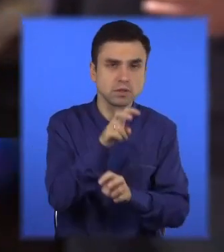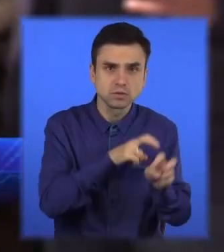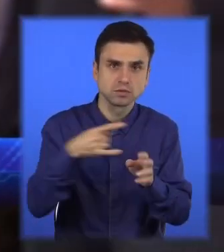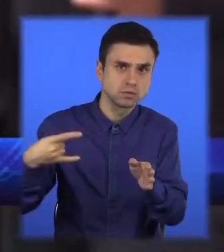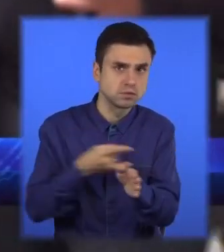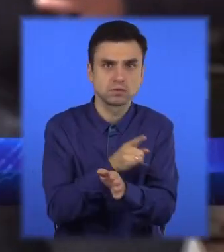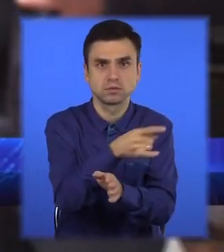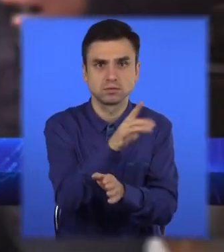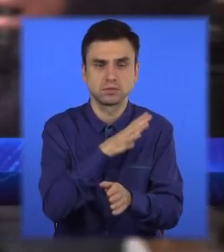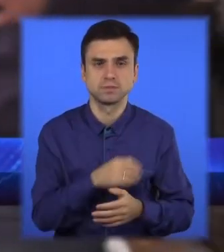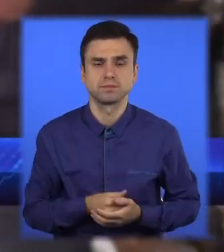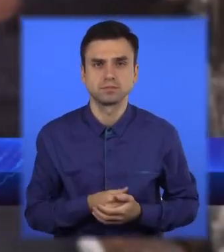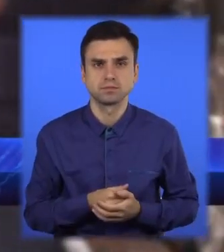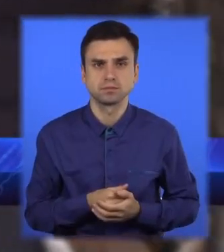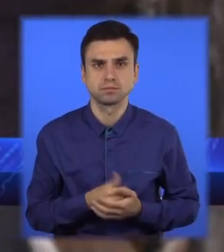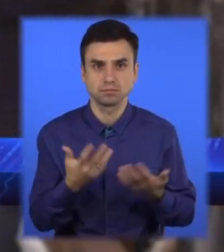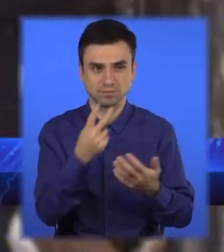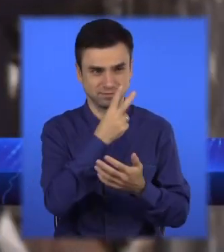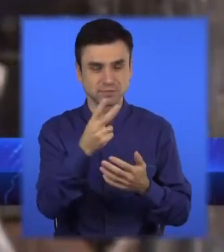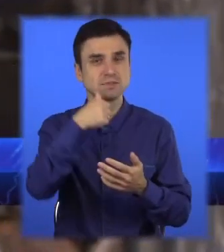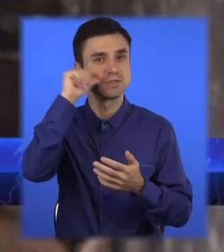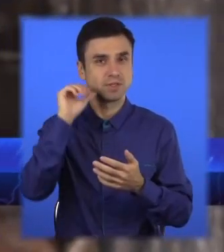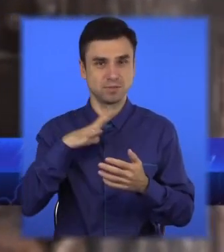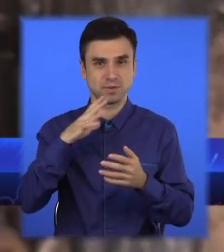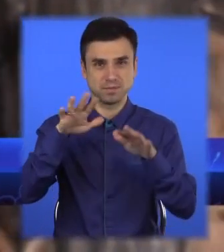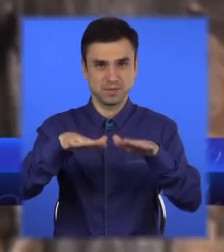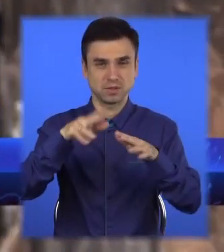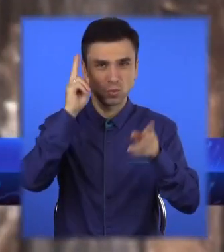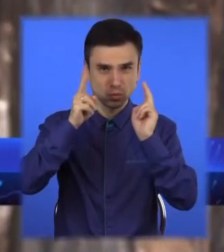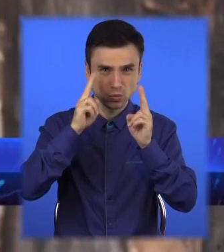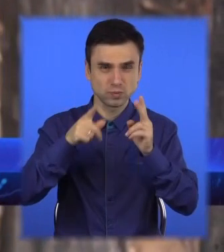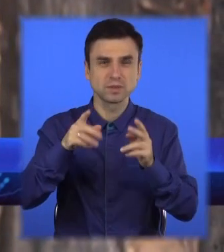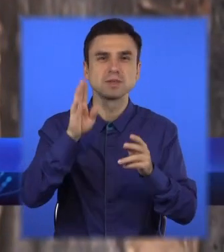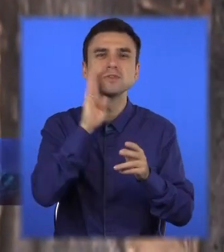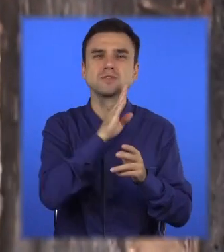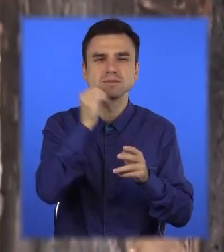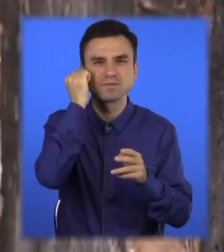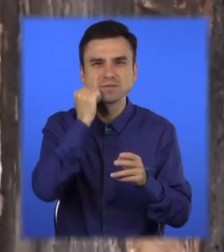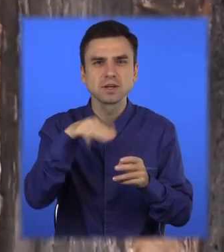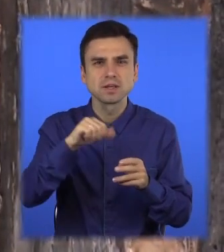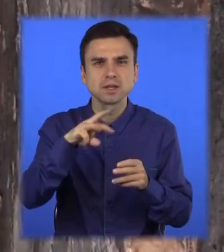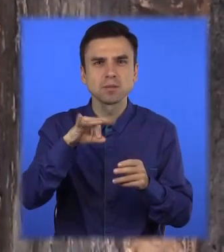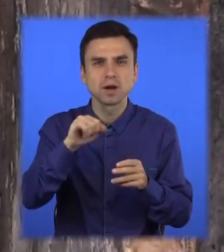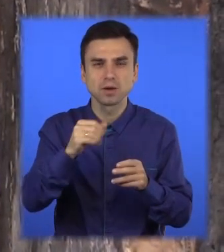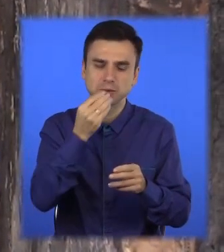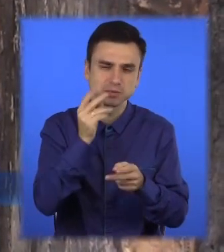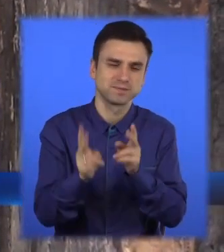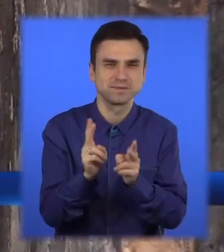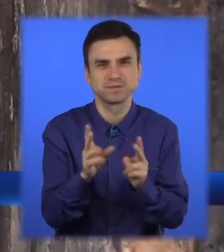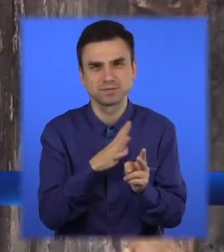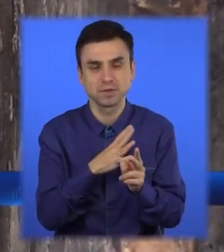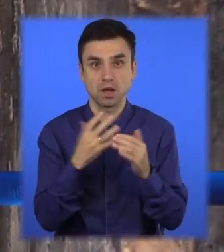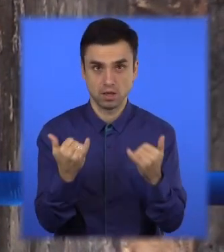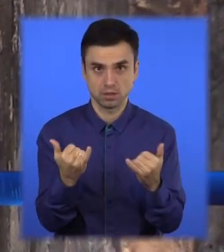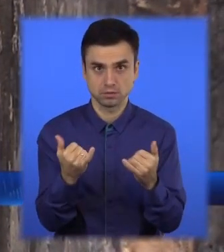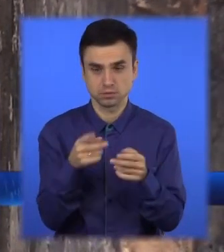Ще учора це була кухня, на якій фактично сліпа пенсіонерка Тамара Миколаївна могла приготувати собі вечерю. Але тепер тут не